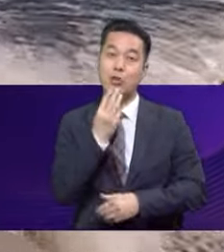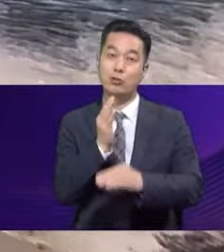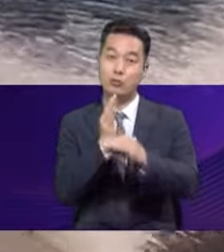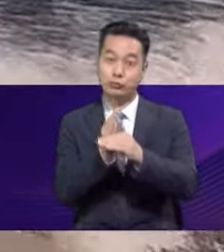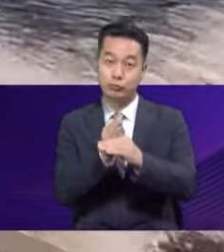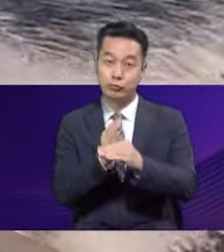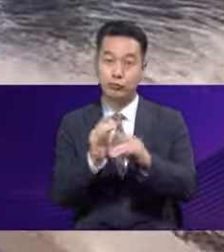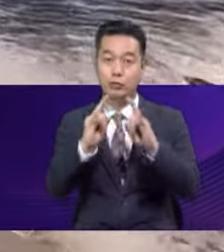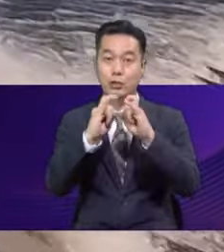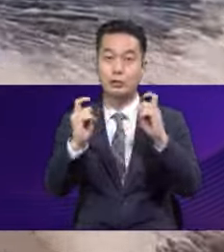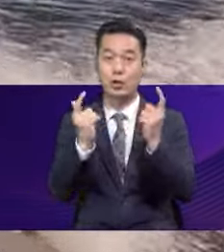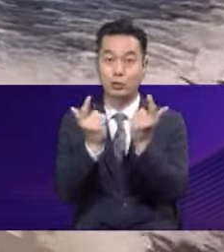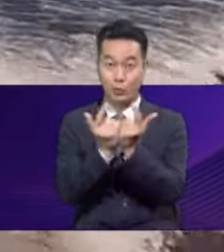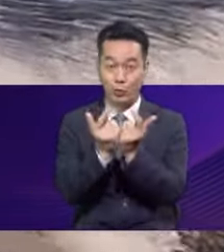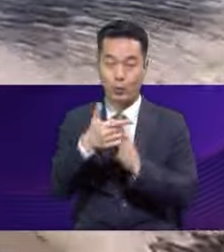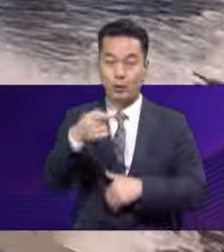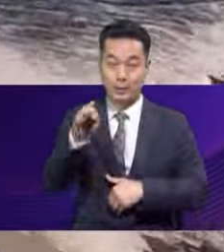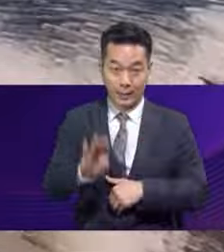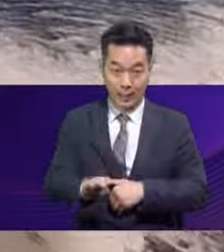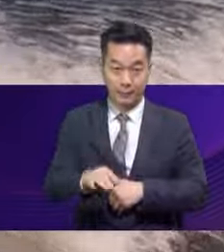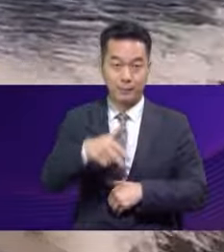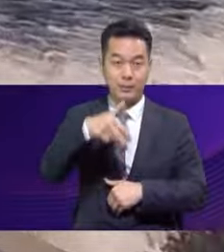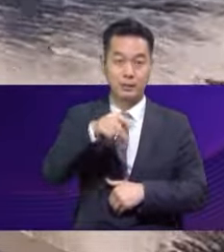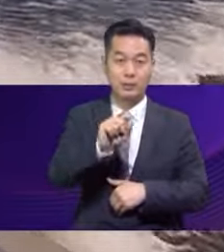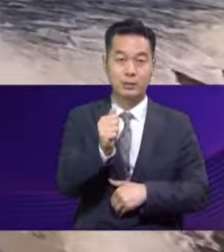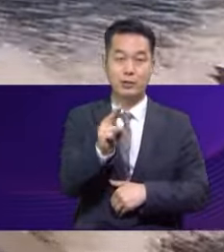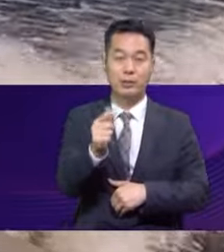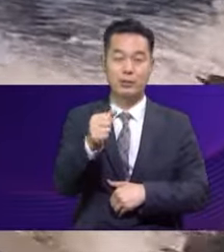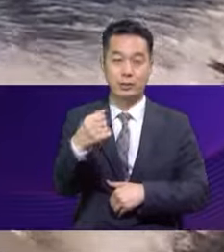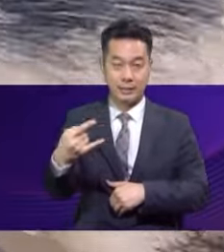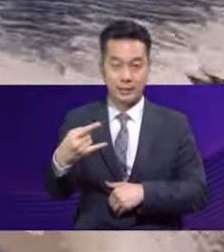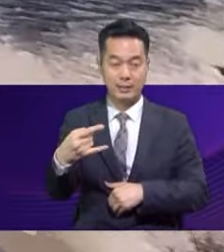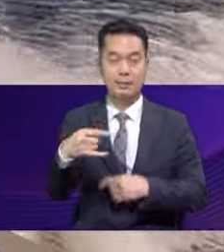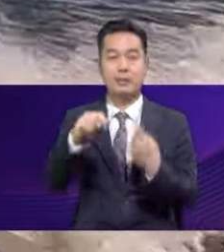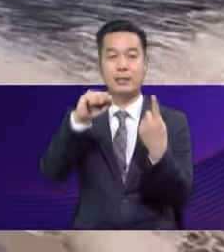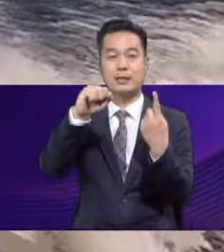갑입니다. 민주당 전현희 후보가 55.6%로 예측 1위입니다.